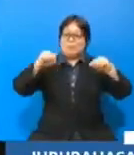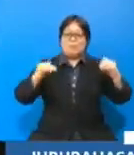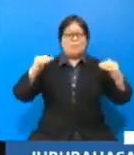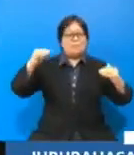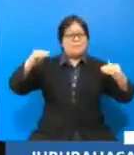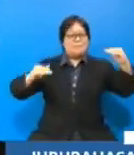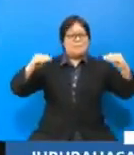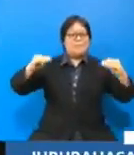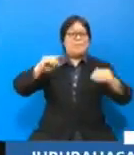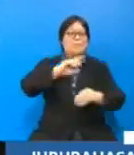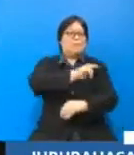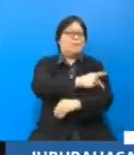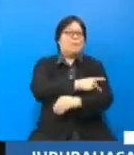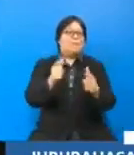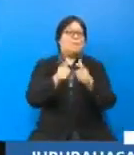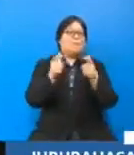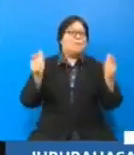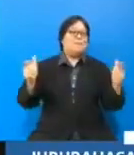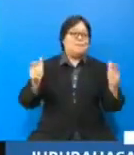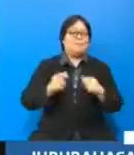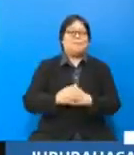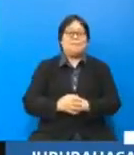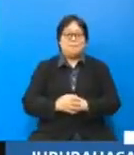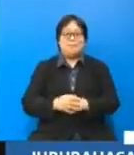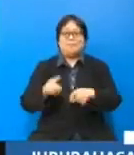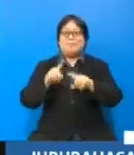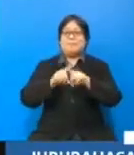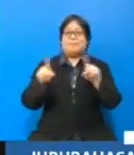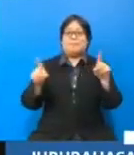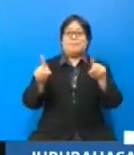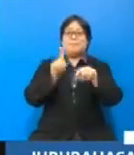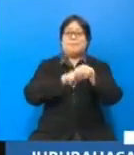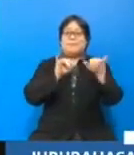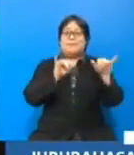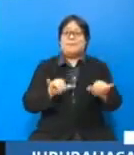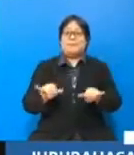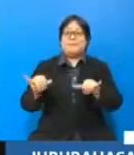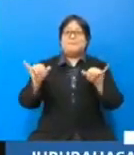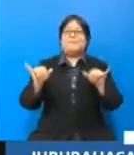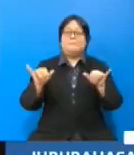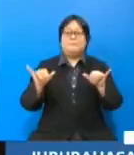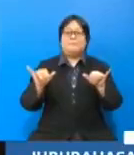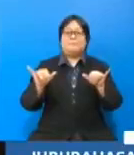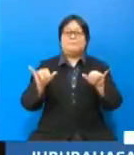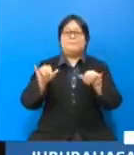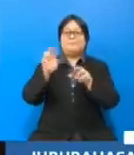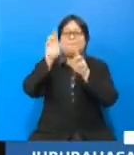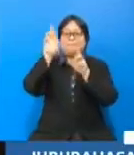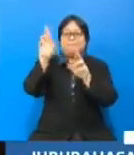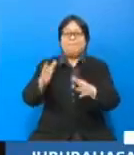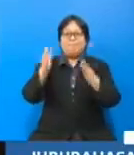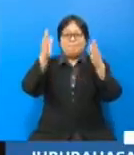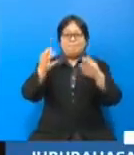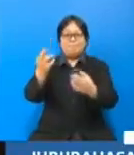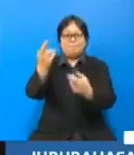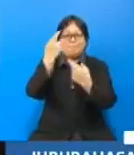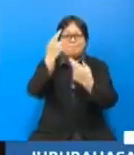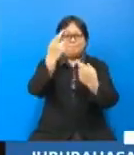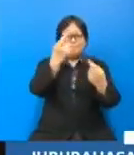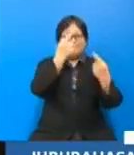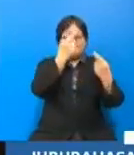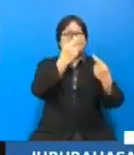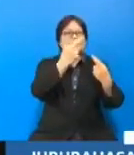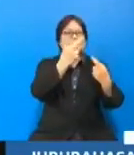mengimbangi kuasa-kuasa besar di rantau ini, tetapi pada masa yang sama cukup dihormati juga